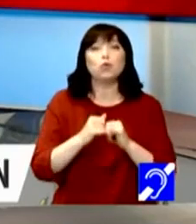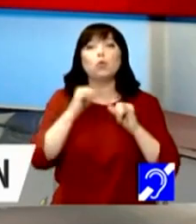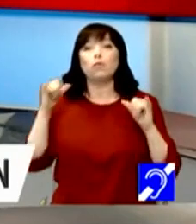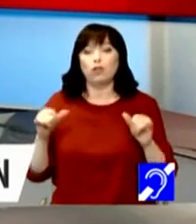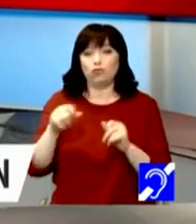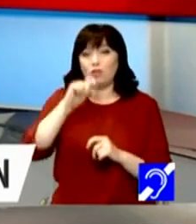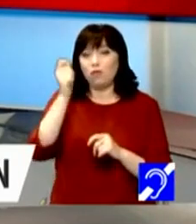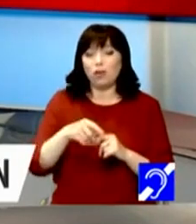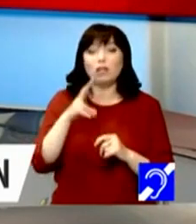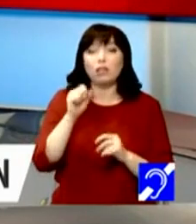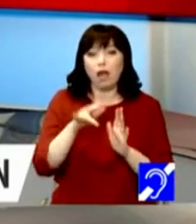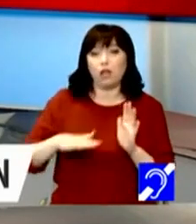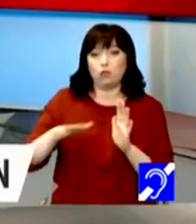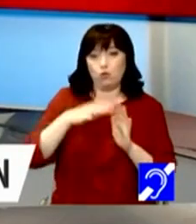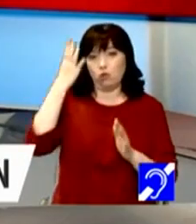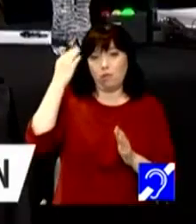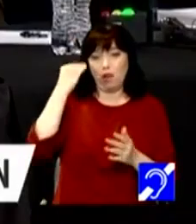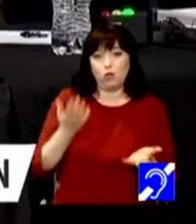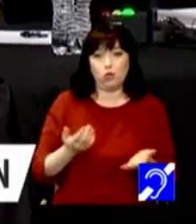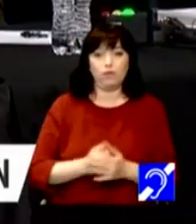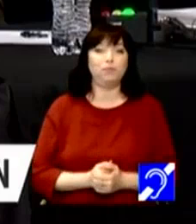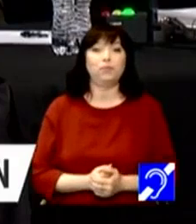războiului pe teritoriul Republicii Moldova.